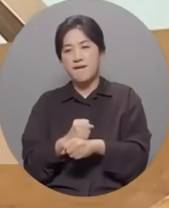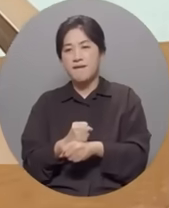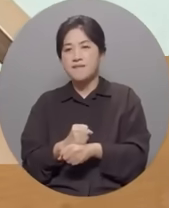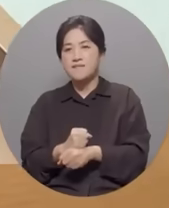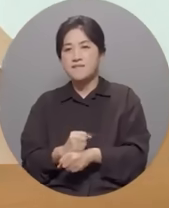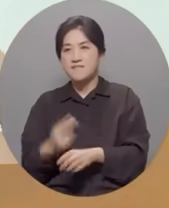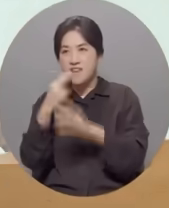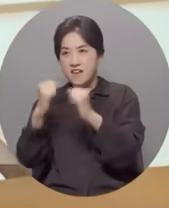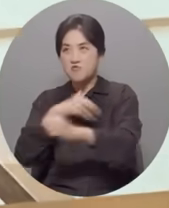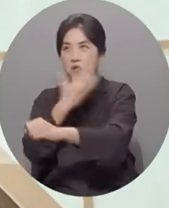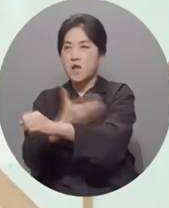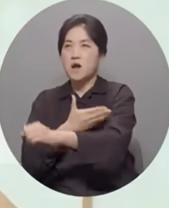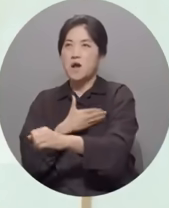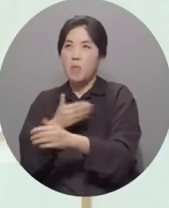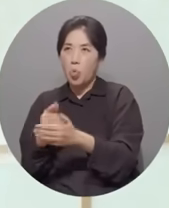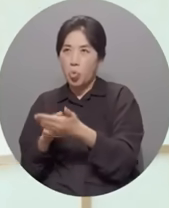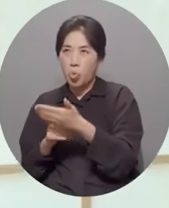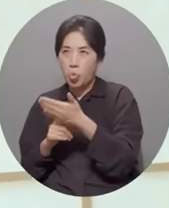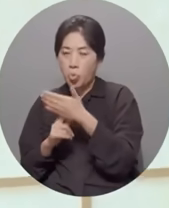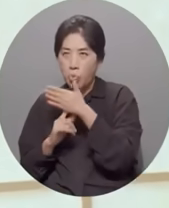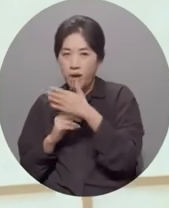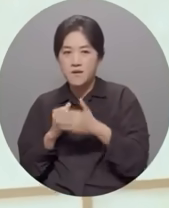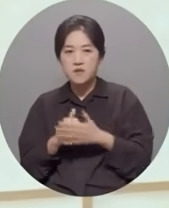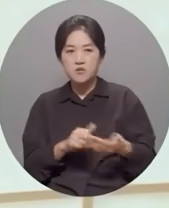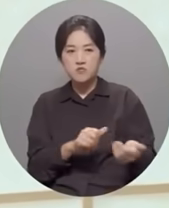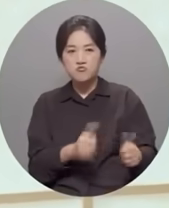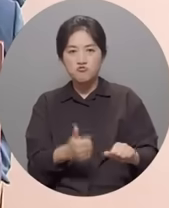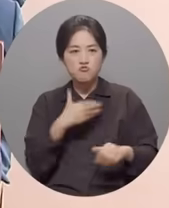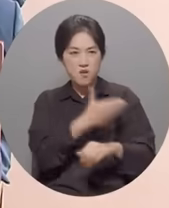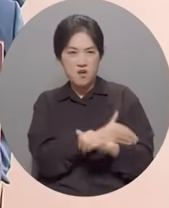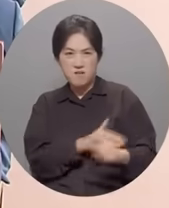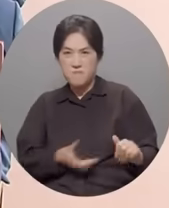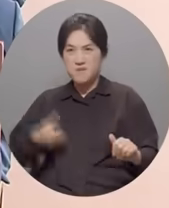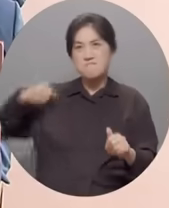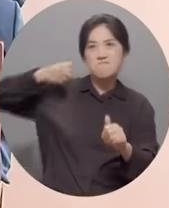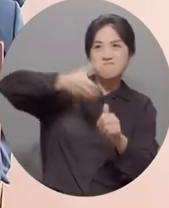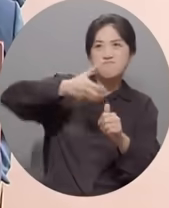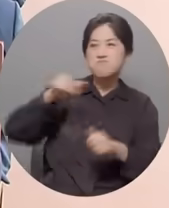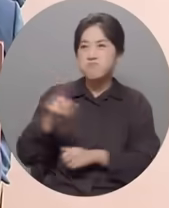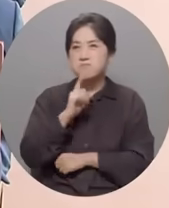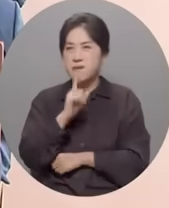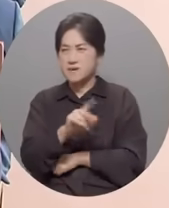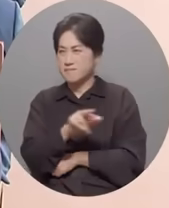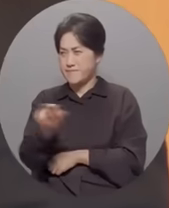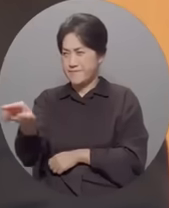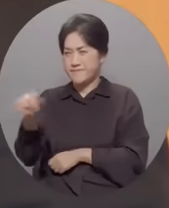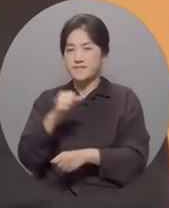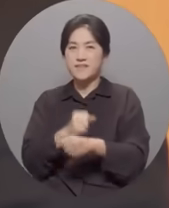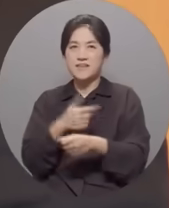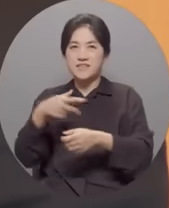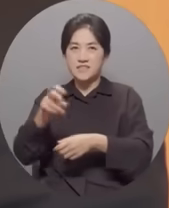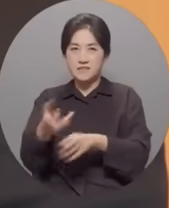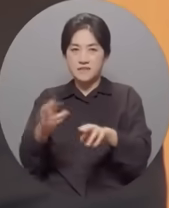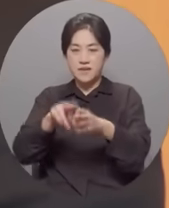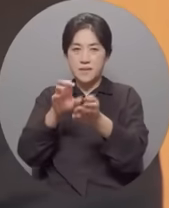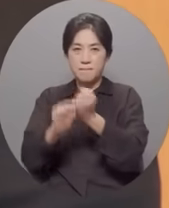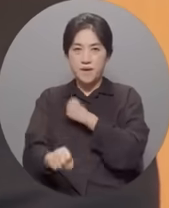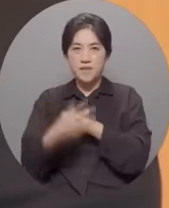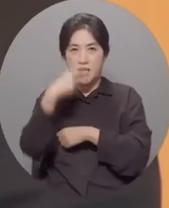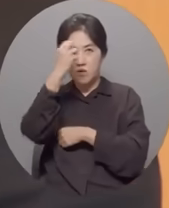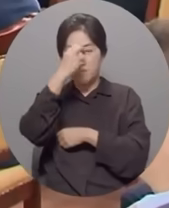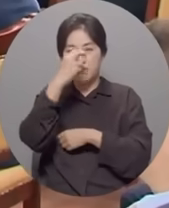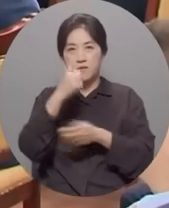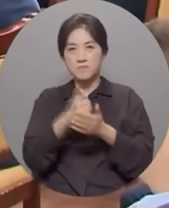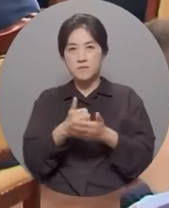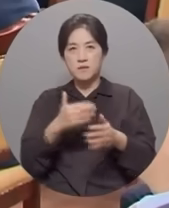약하고 죽은 권력에만 강하다고 맹비난하고 있습니다. 심 총장이 취임하자마자 대검 검사급 8명에 대한